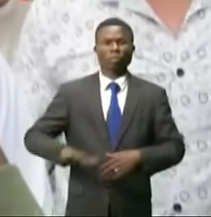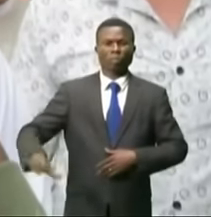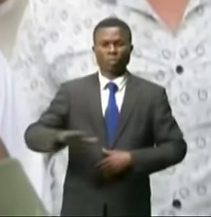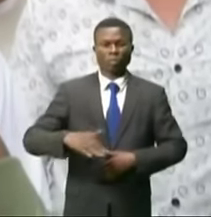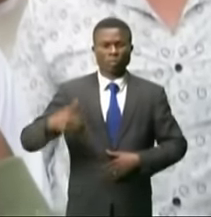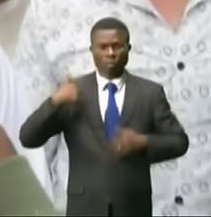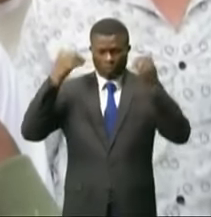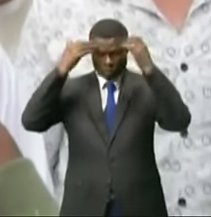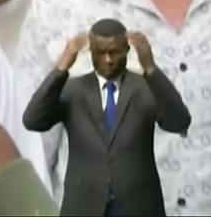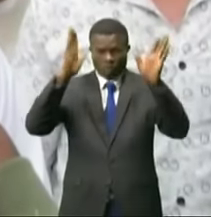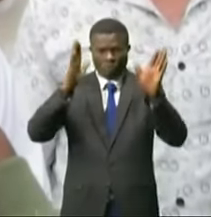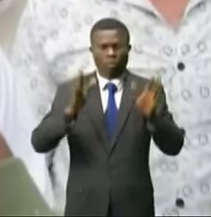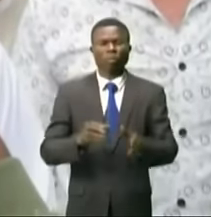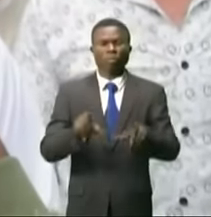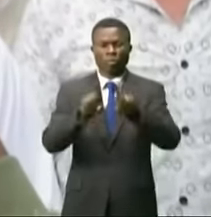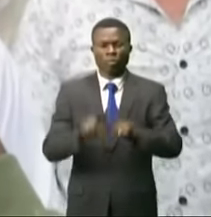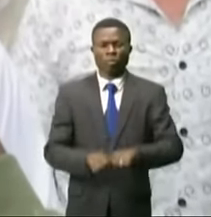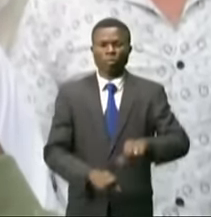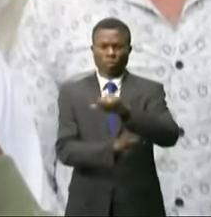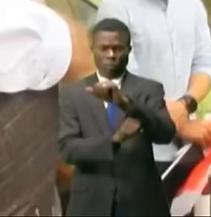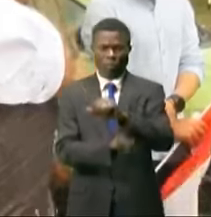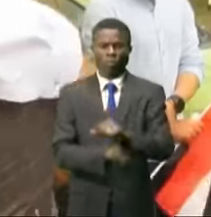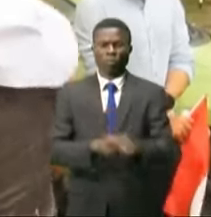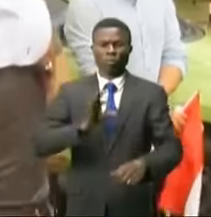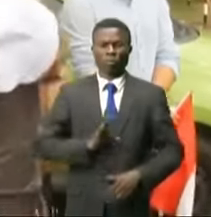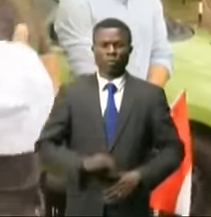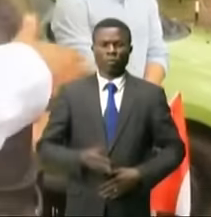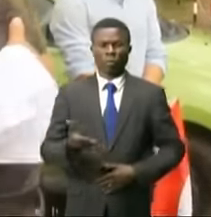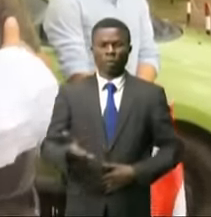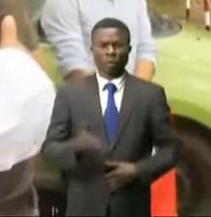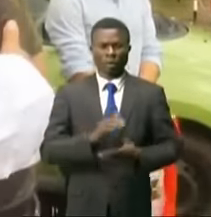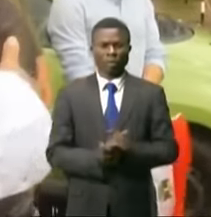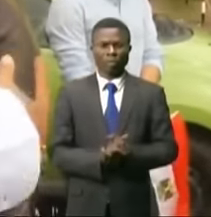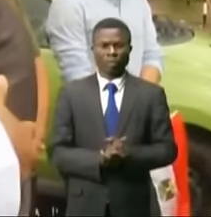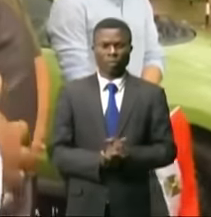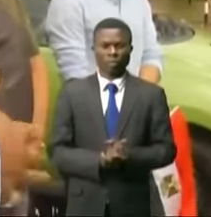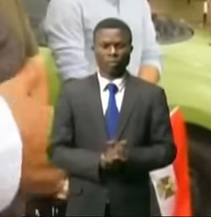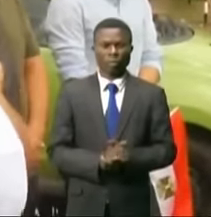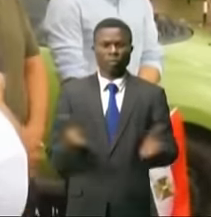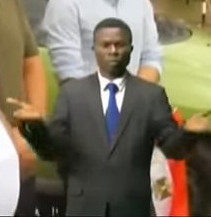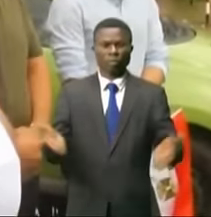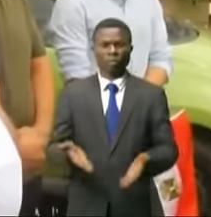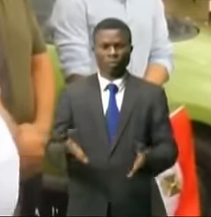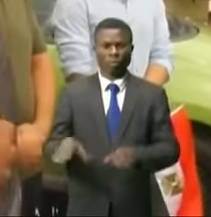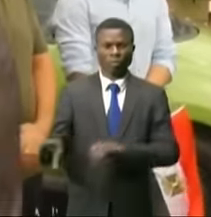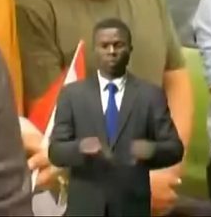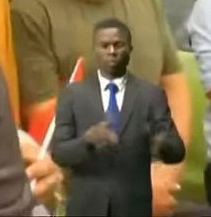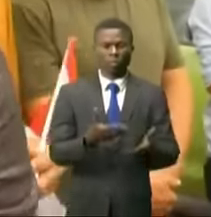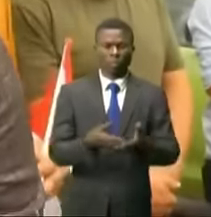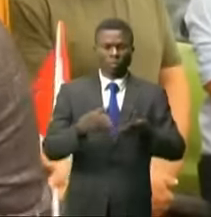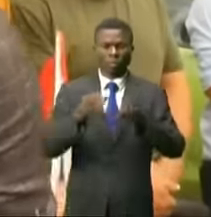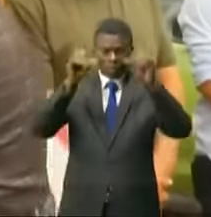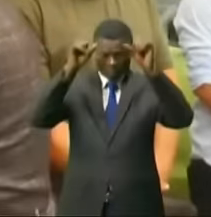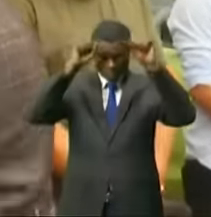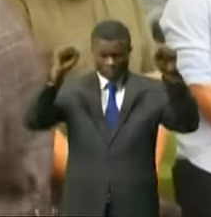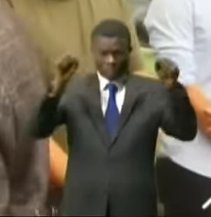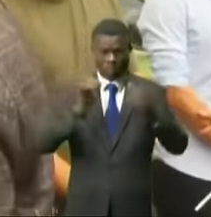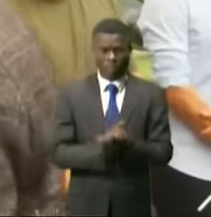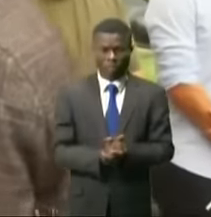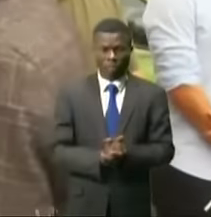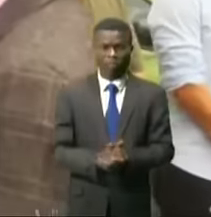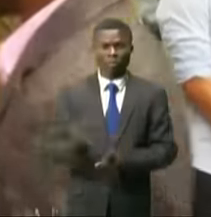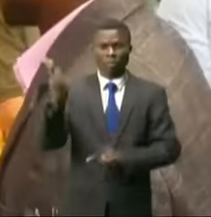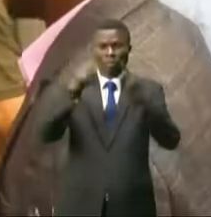toujours derrière notre président Abdel Fattah Sissi. Prenant part à cette manifestation présidentielle de la